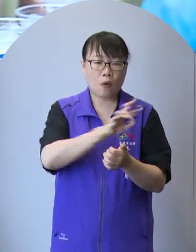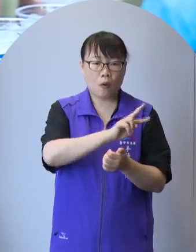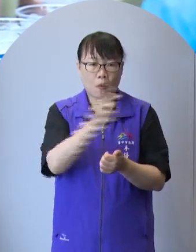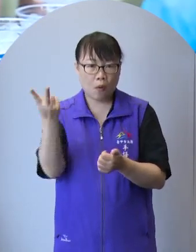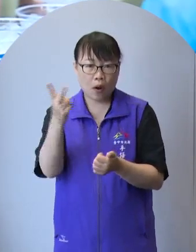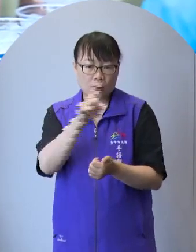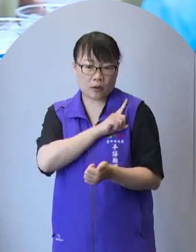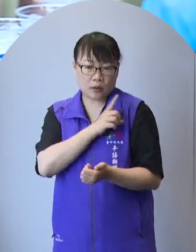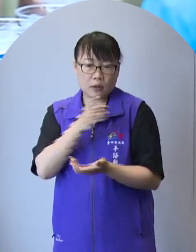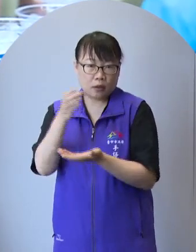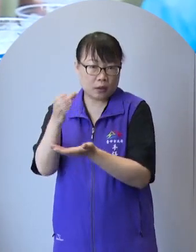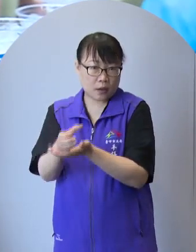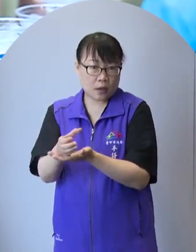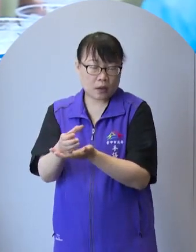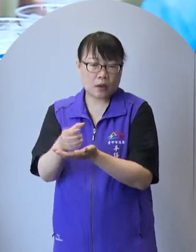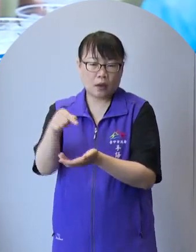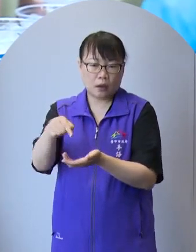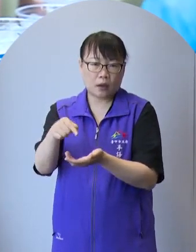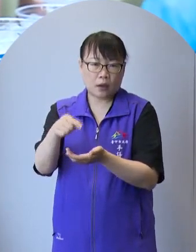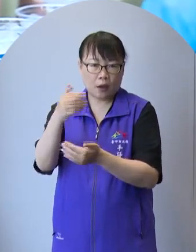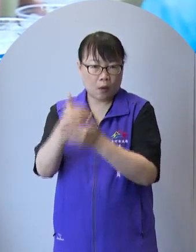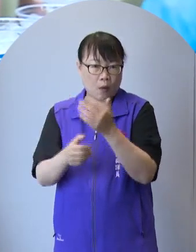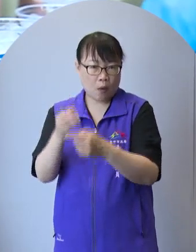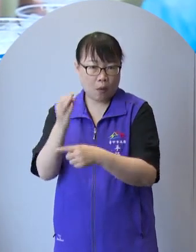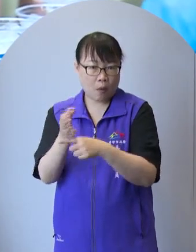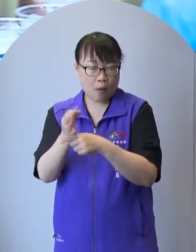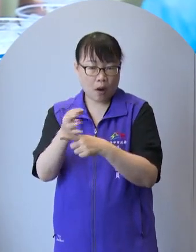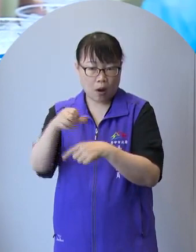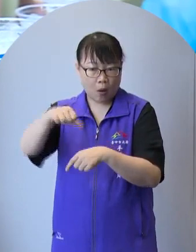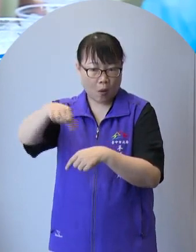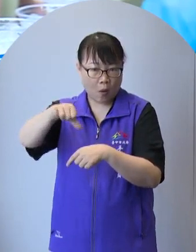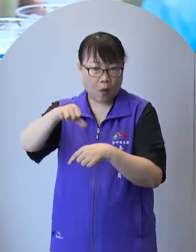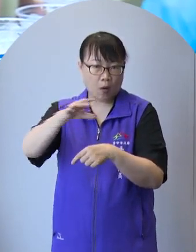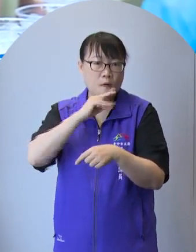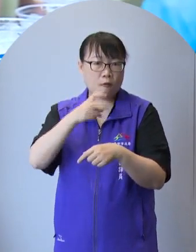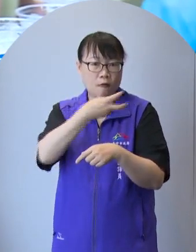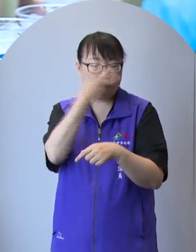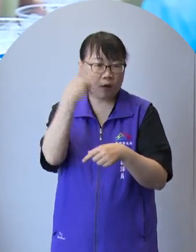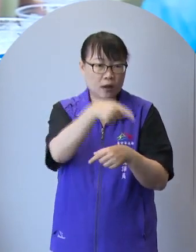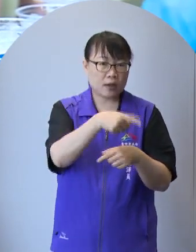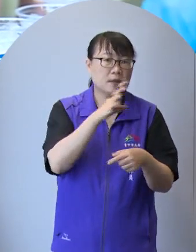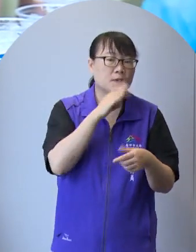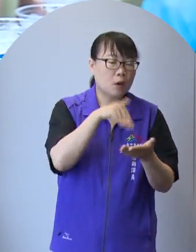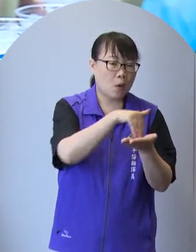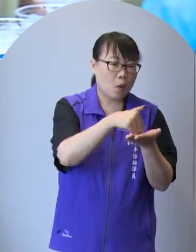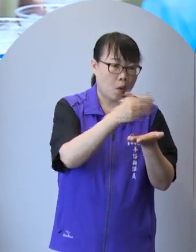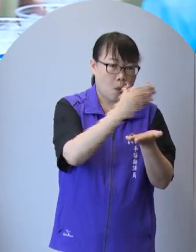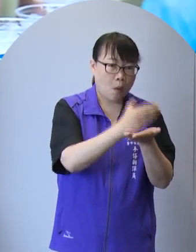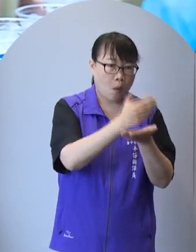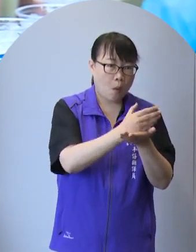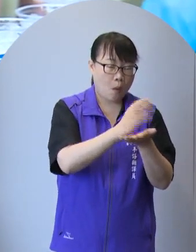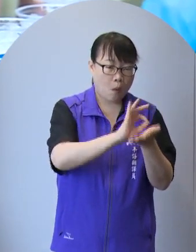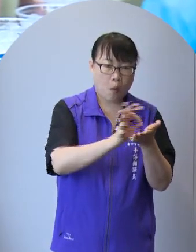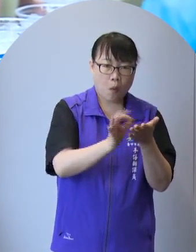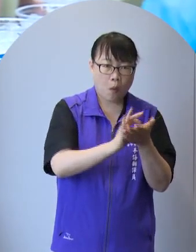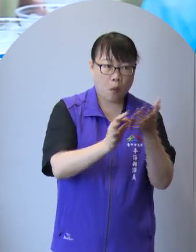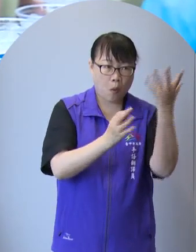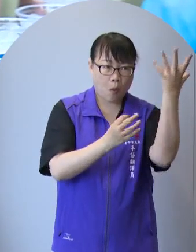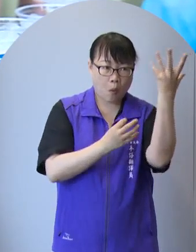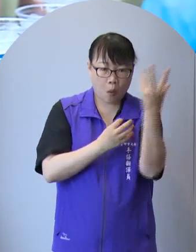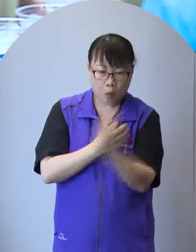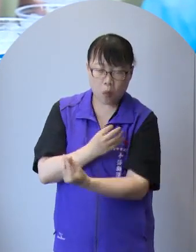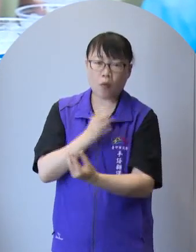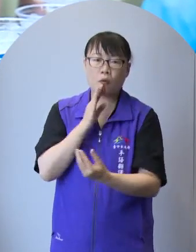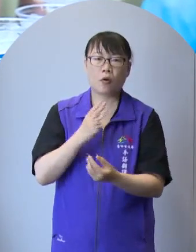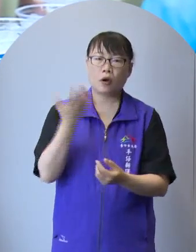那个塑胶容器的回收量确实哦已经在大幅下降，哦已经在大幅下降，哦从过去最高